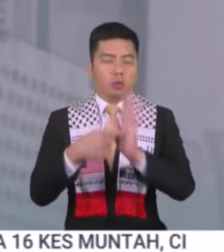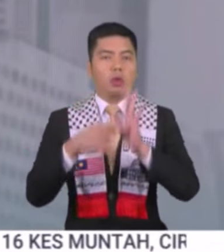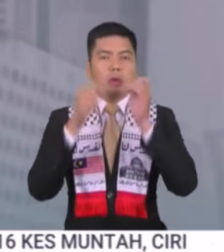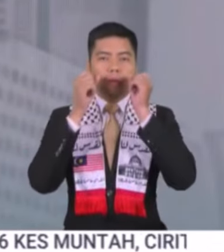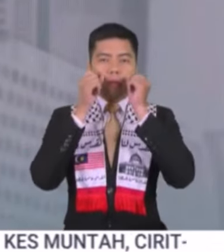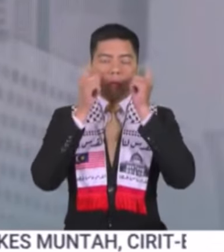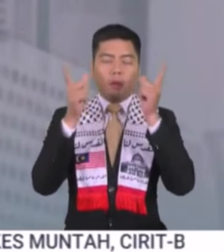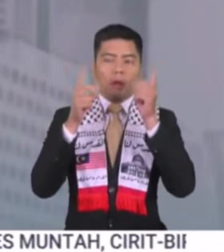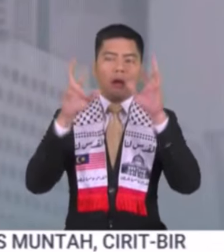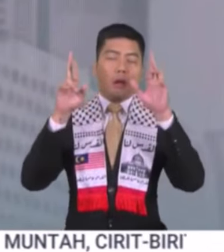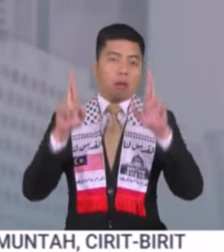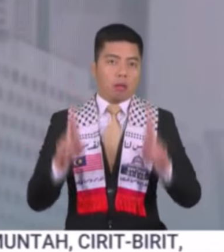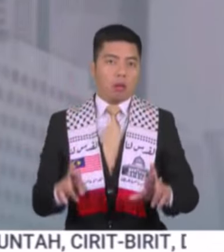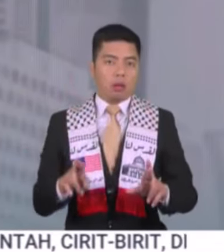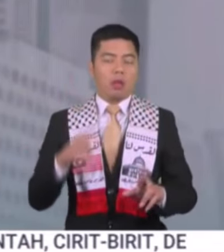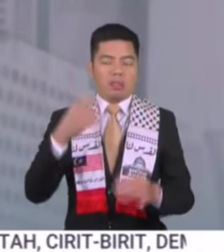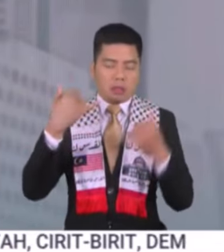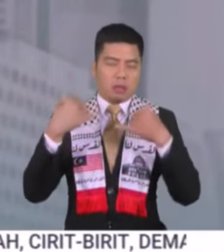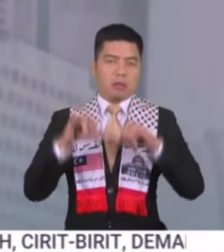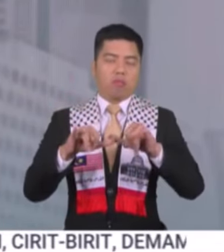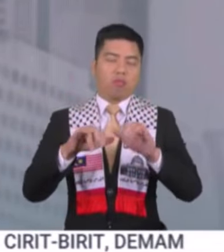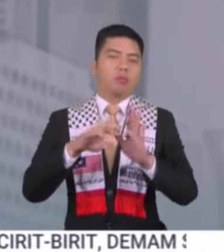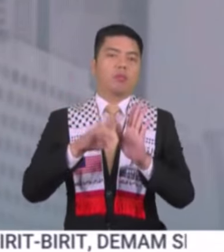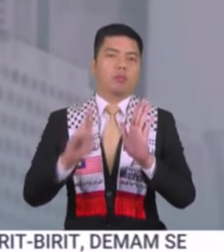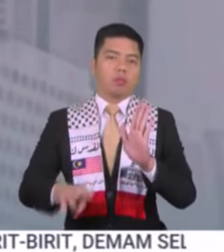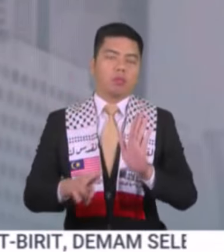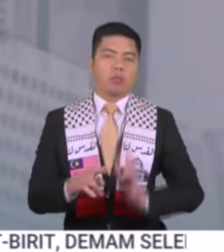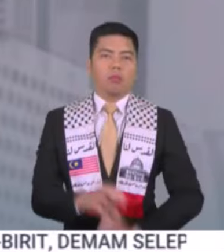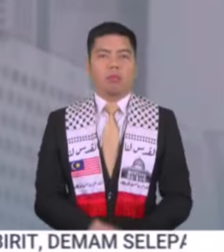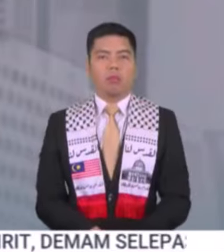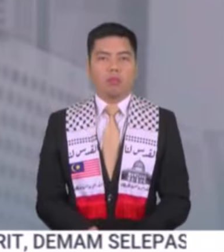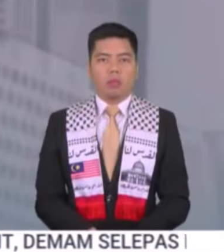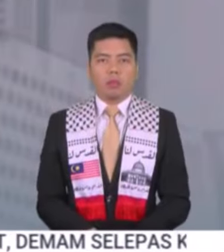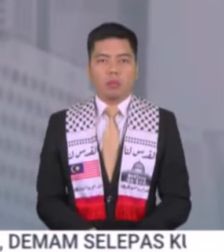kecelikan kesihatan rakyat masih pada tahap rendah.